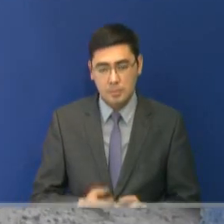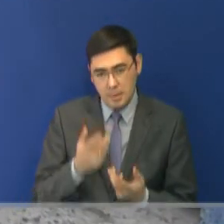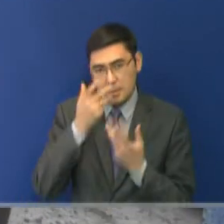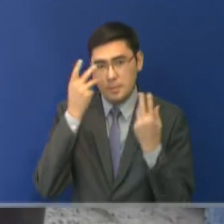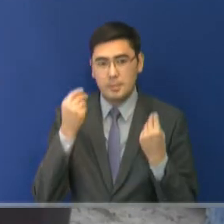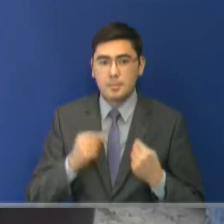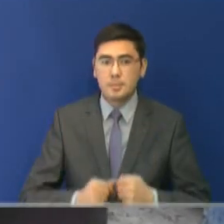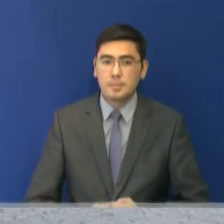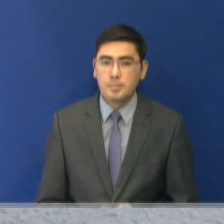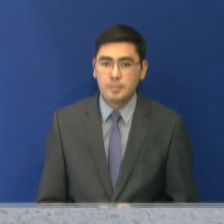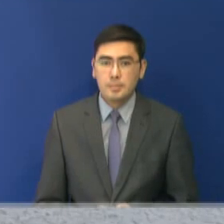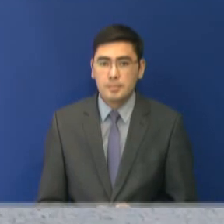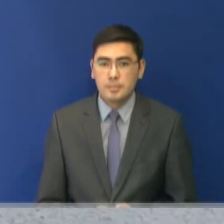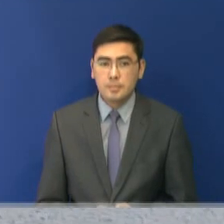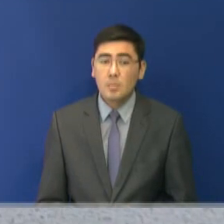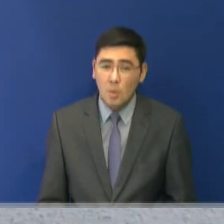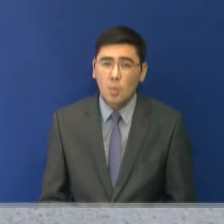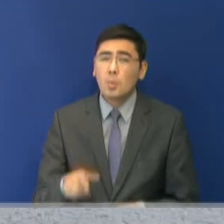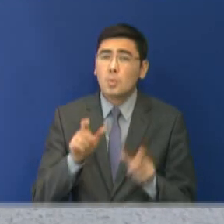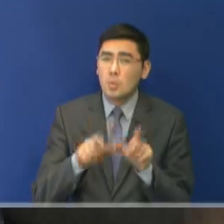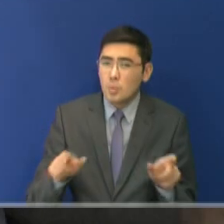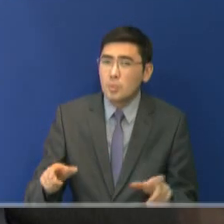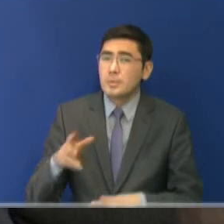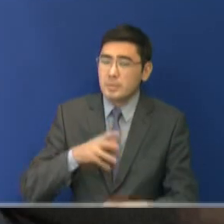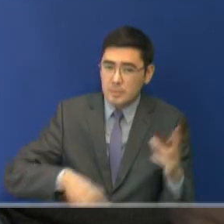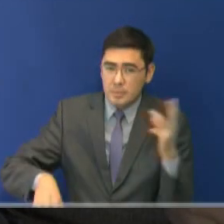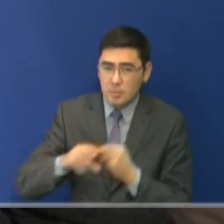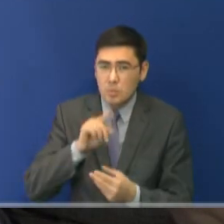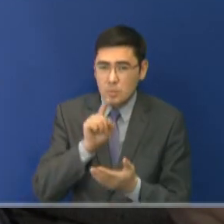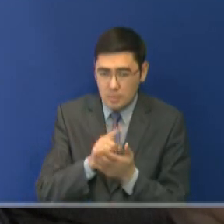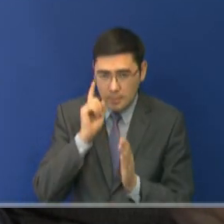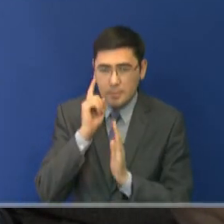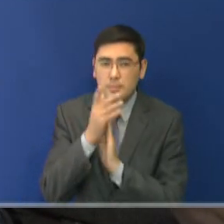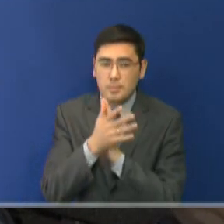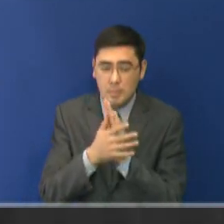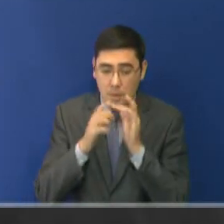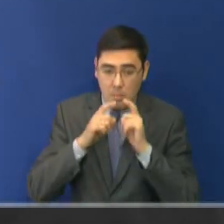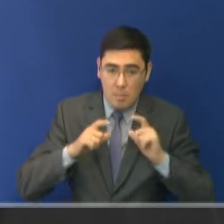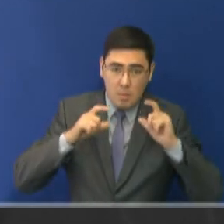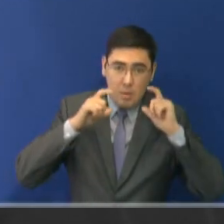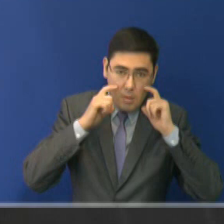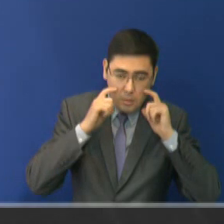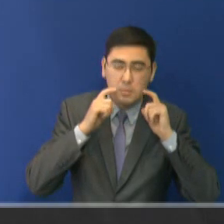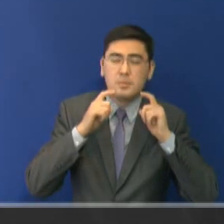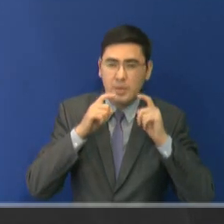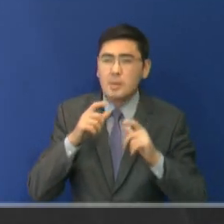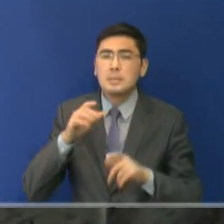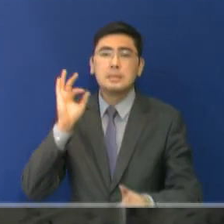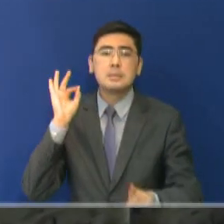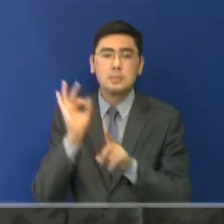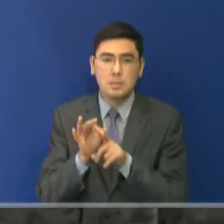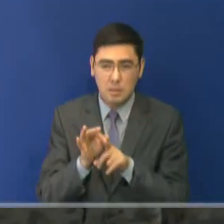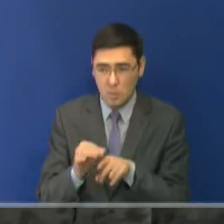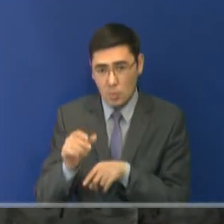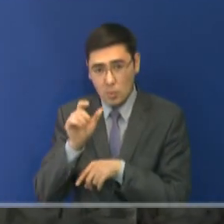Маска надо. Хорошо. Люди должны понимать, что ношение маски – это не прихоть кого-либо. Это необходимо для того, чтобы как